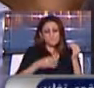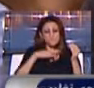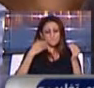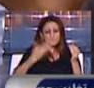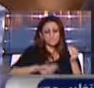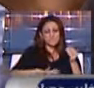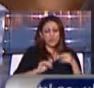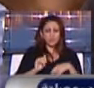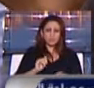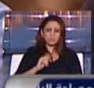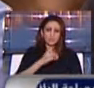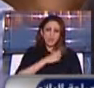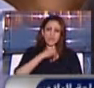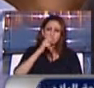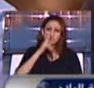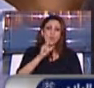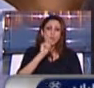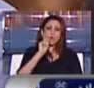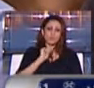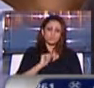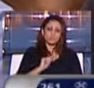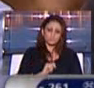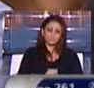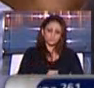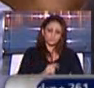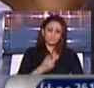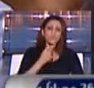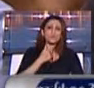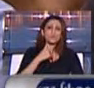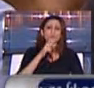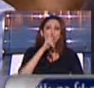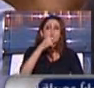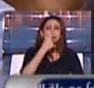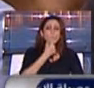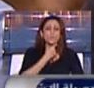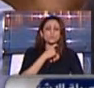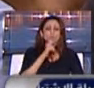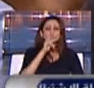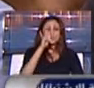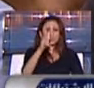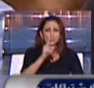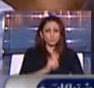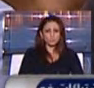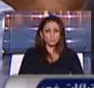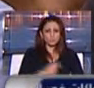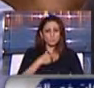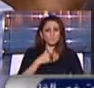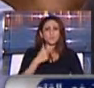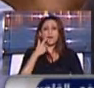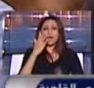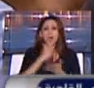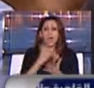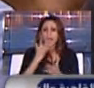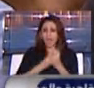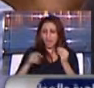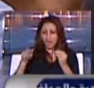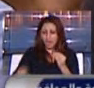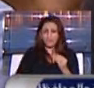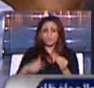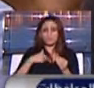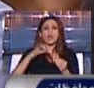لا داعي لذكر اسمه عشان ما طلبش مني دوت، بيحب يوصلها الرئيس مرسي، قال له انا حق ابني هيجي لي وانا مش ماشي من